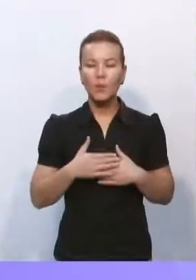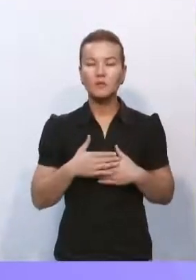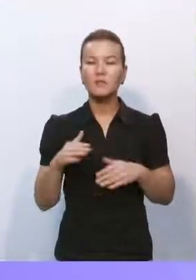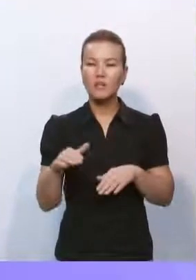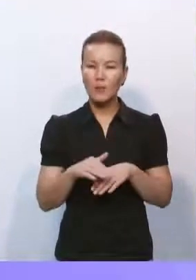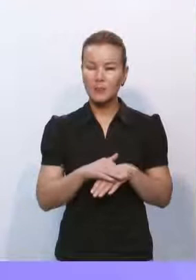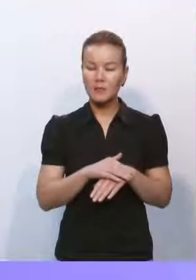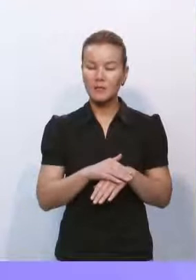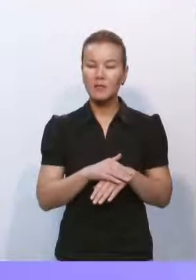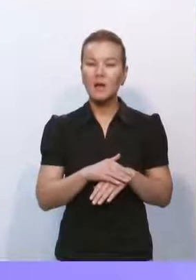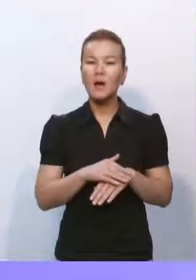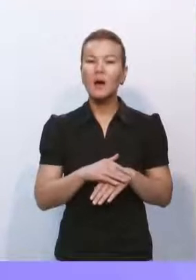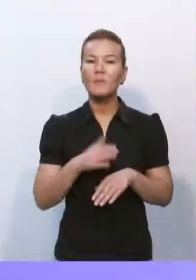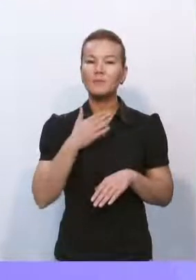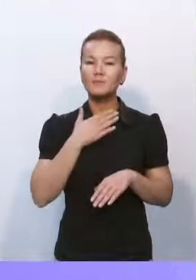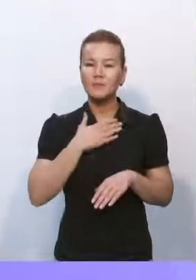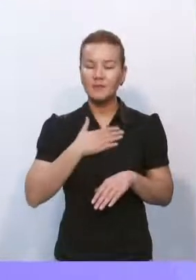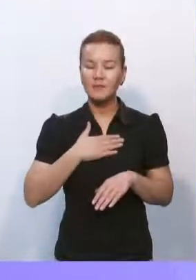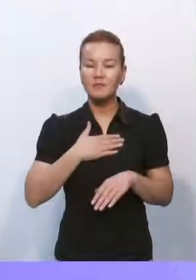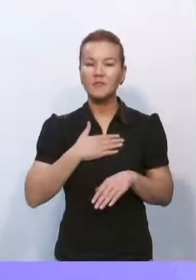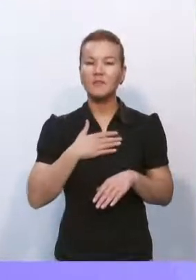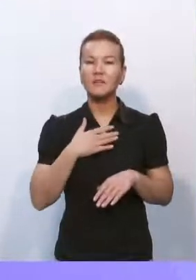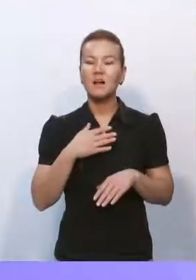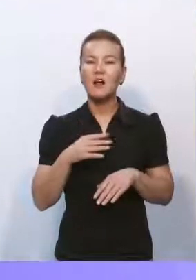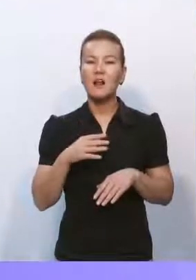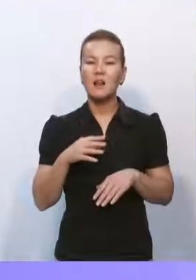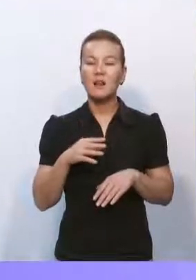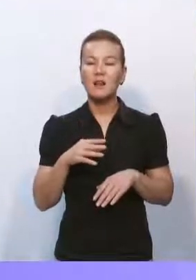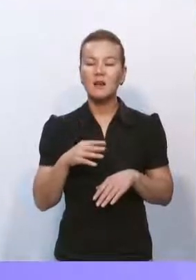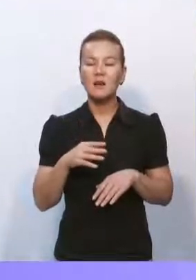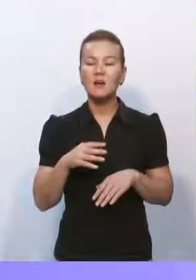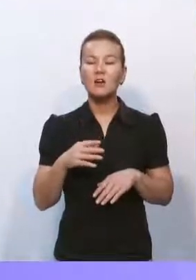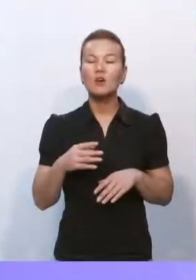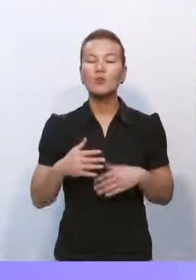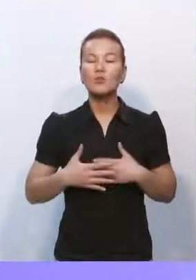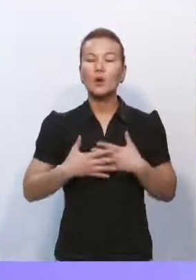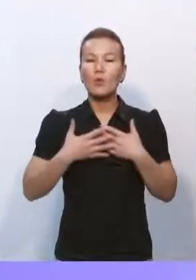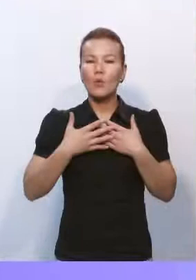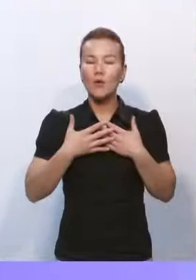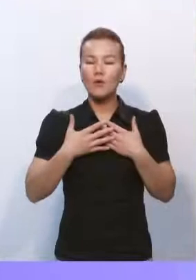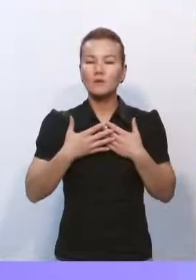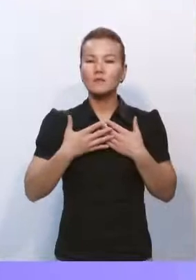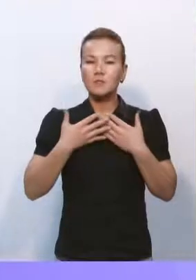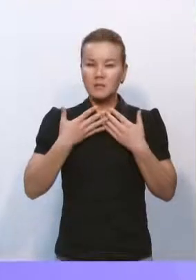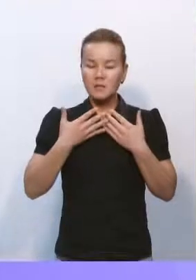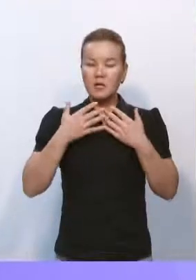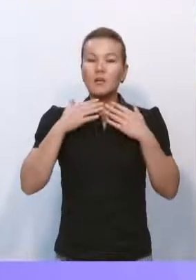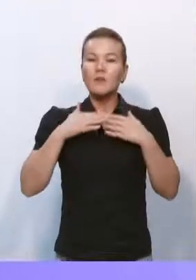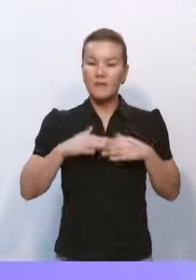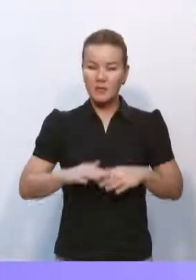добры, приветливы, ласковы. Глубоко вздохните и